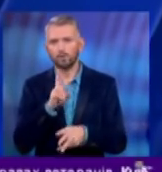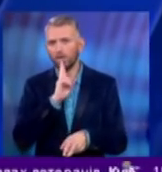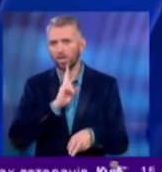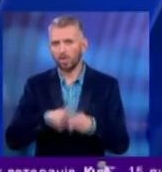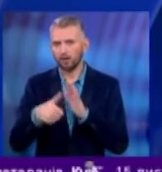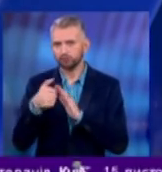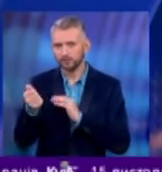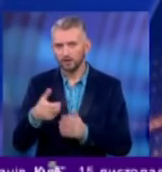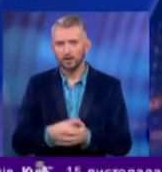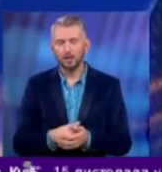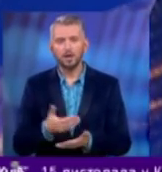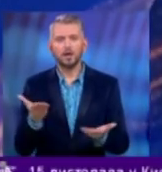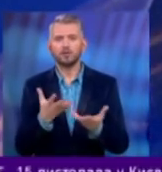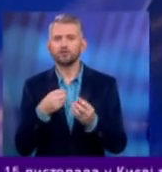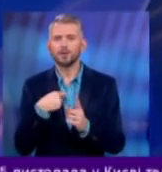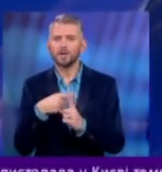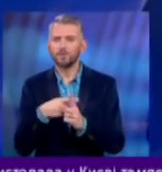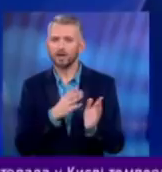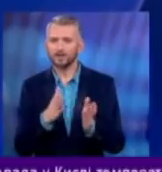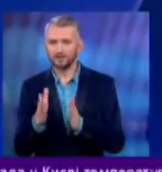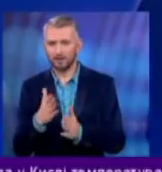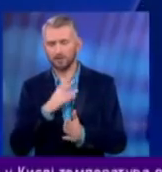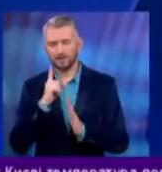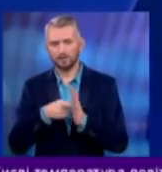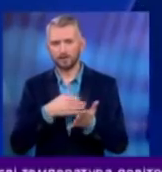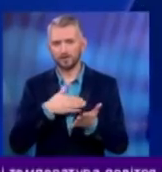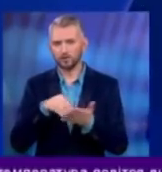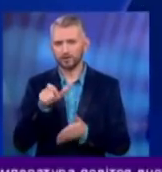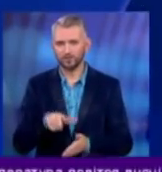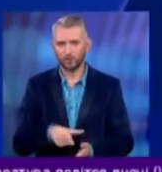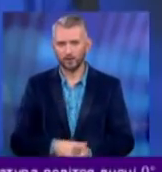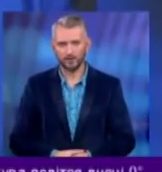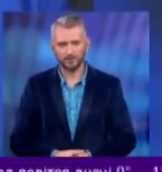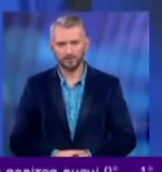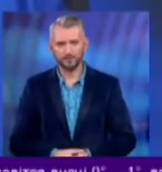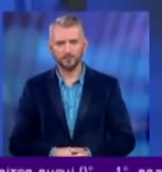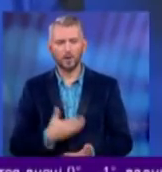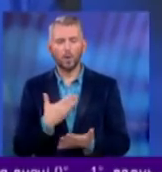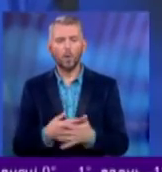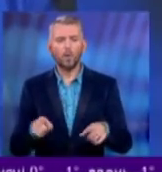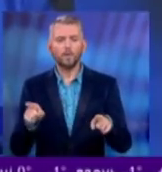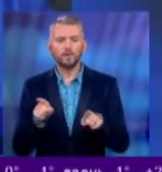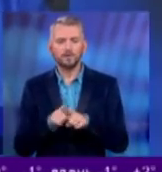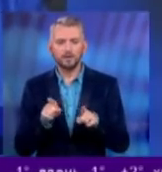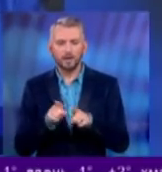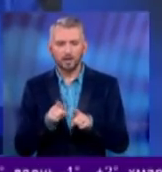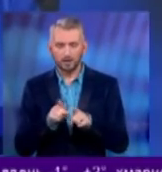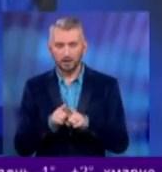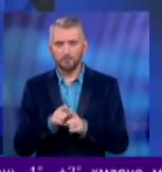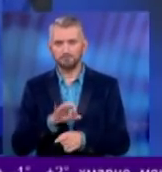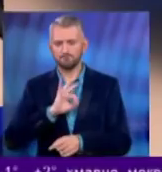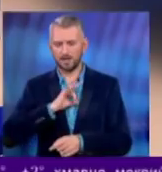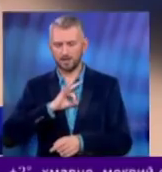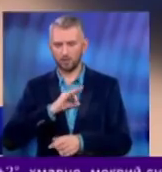накивав лапами. Які ще переваги системи, Ольга Киселевич дізналась. Ось такий маленький QR-медальйон допоможе